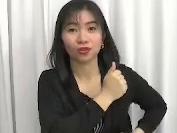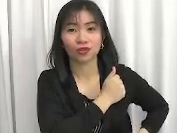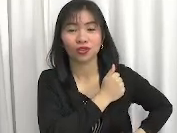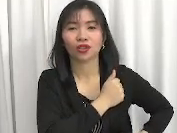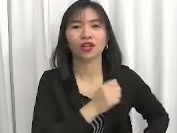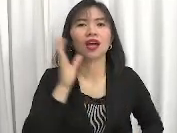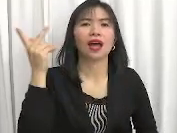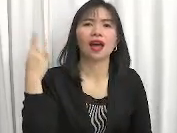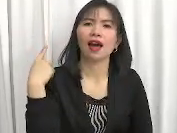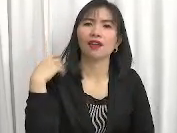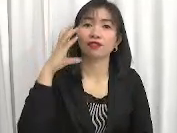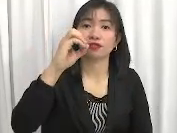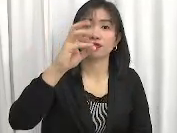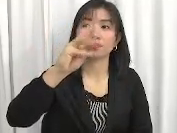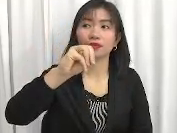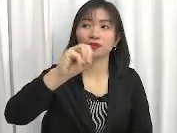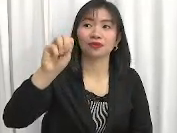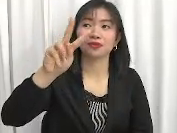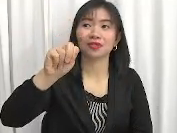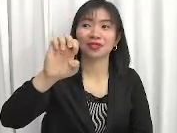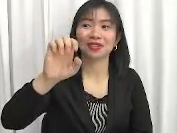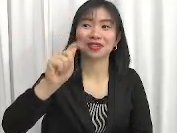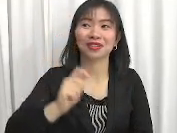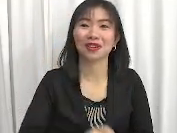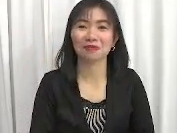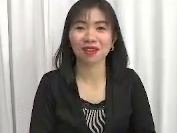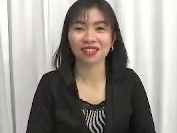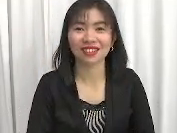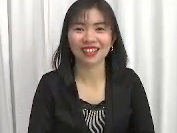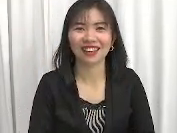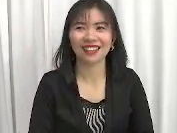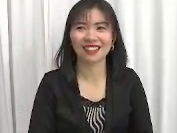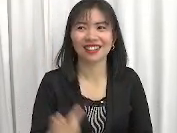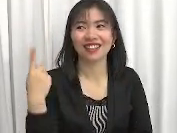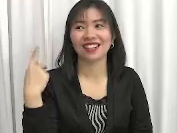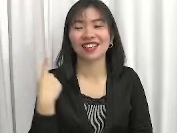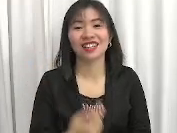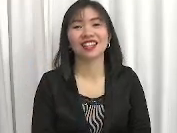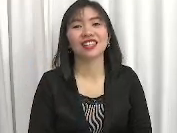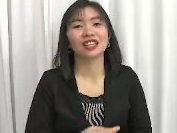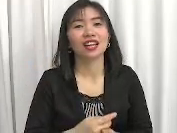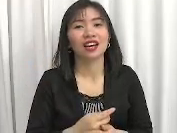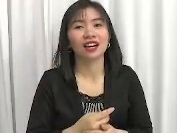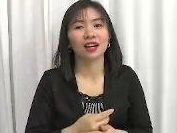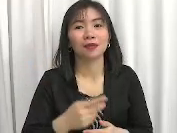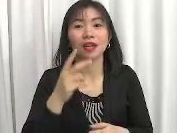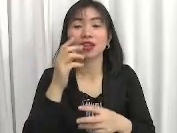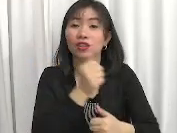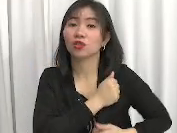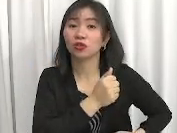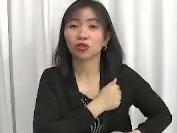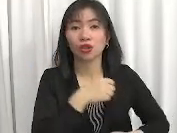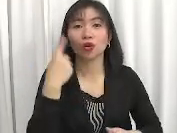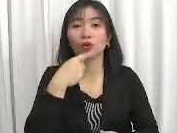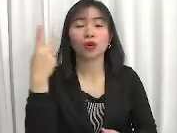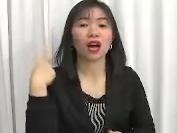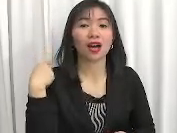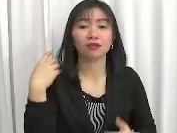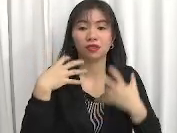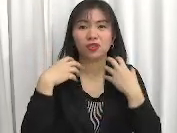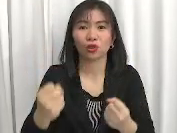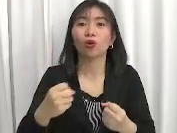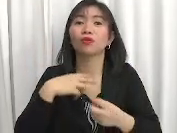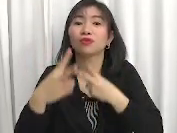and clear at may sign language pa. Yeah. Kaya, dapat kasi natin maunawaan yan. Hindi naman